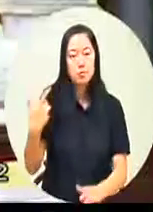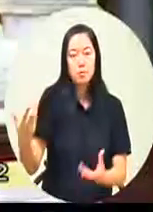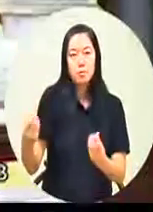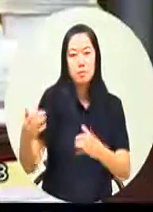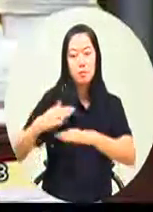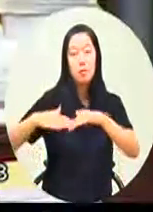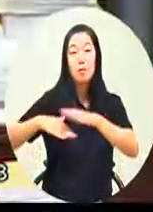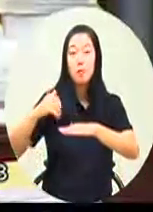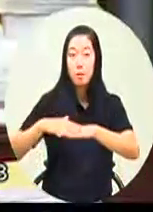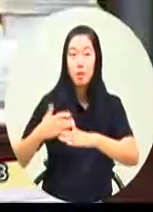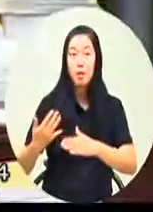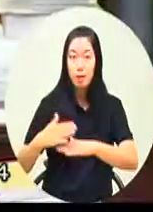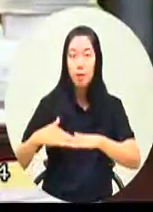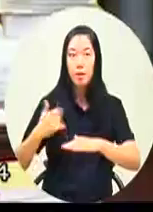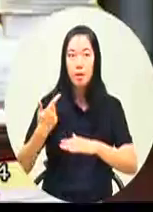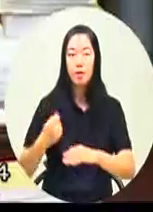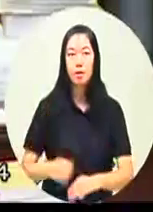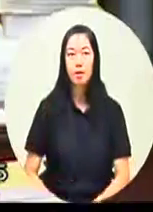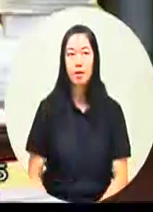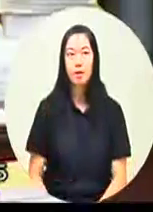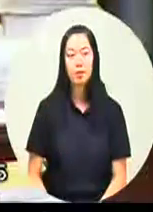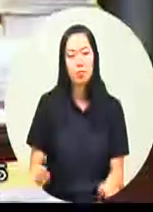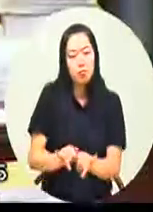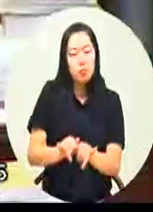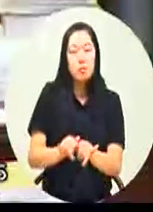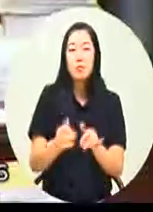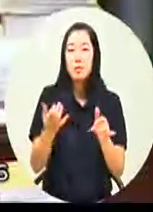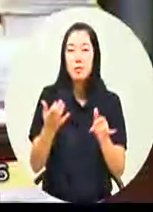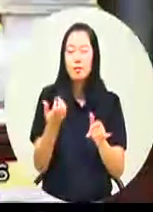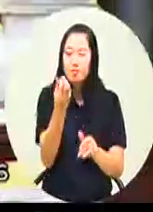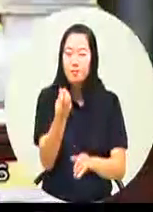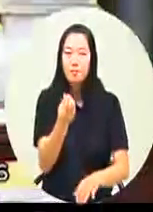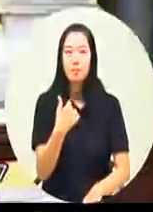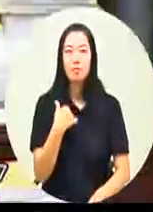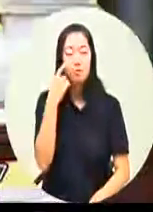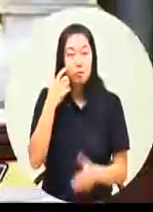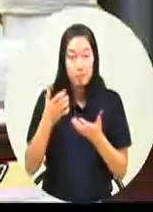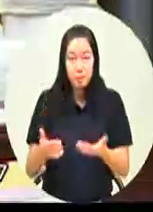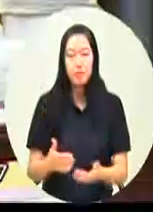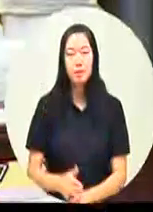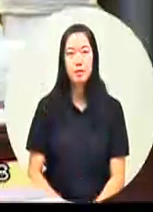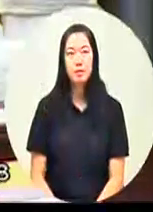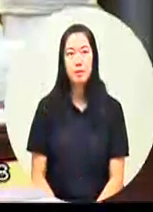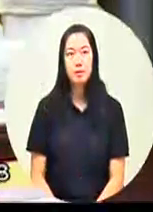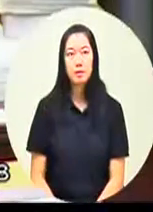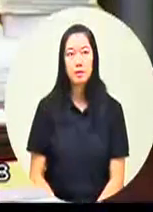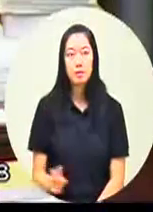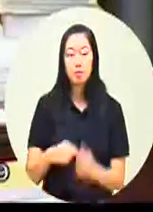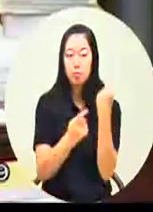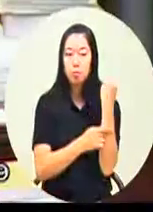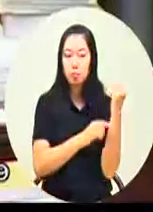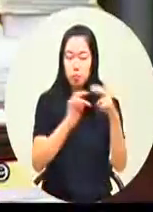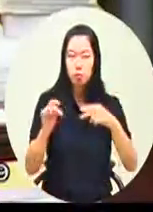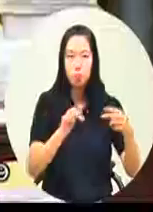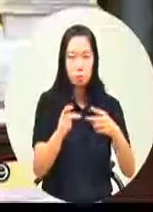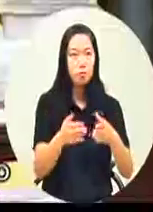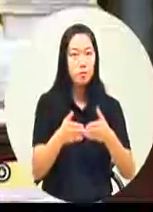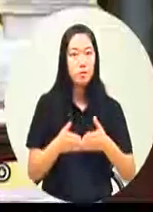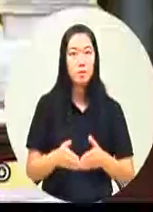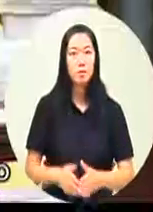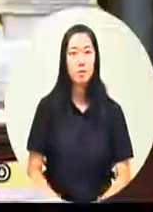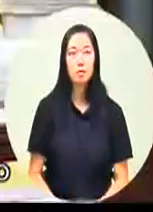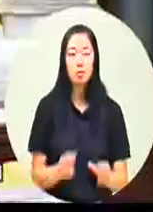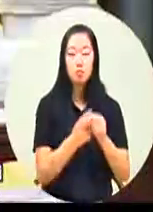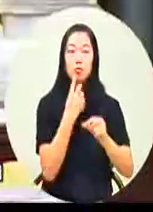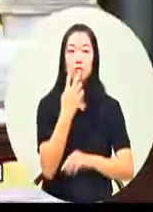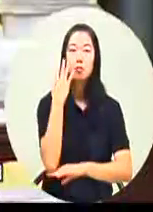成的，冲突的比例是应该不高，所以我觉得这是很重要的一个，在修法的时候这是很重要的，啊，第二个中央已经有